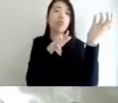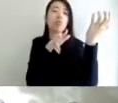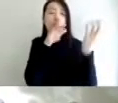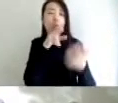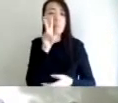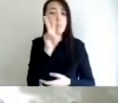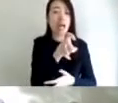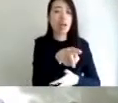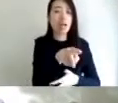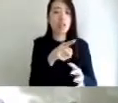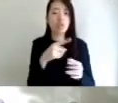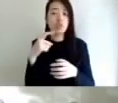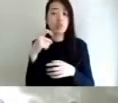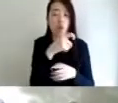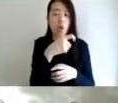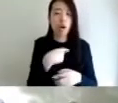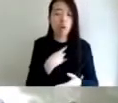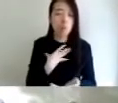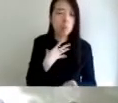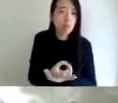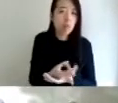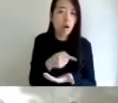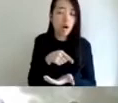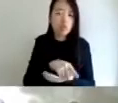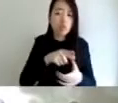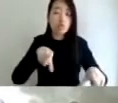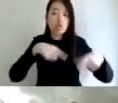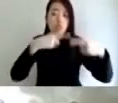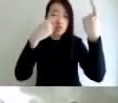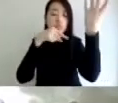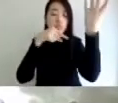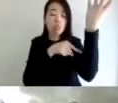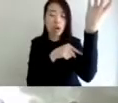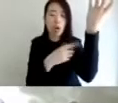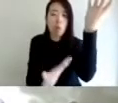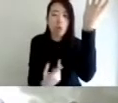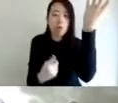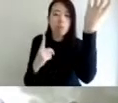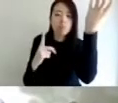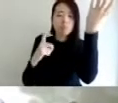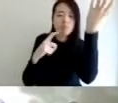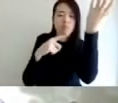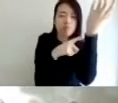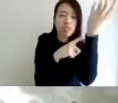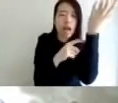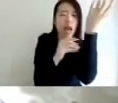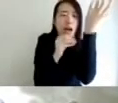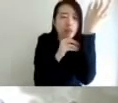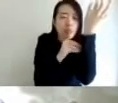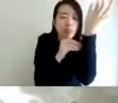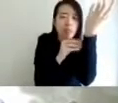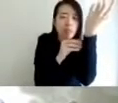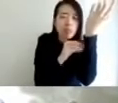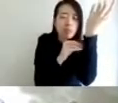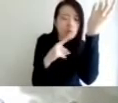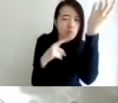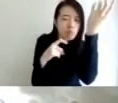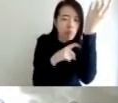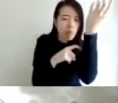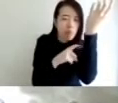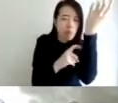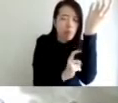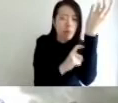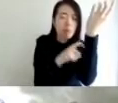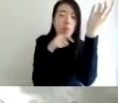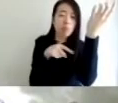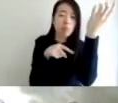為樹幹嘅部分咧都有機會俾佢哋食咗啦。咁要慢慢咧去做一啲詳細嘅